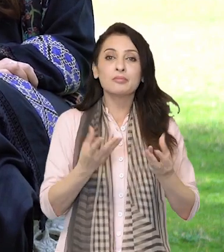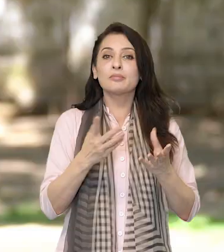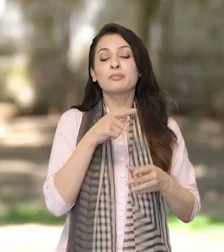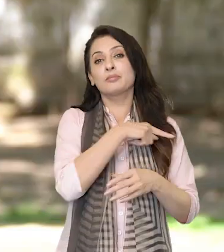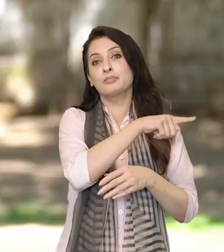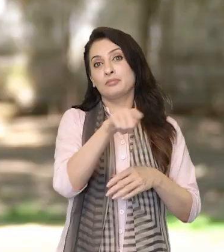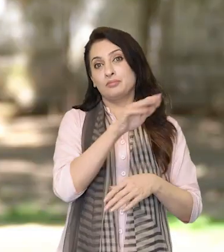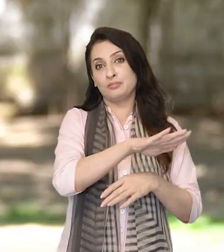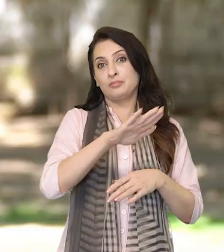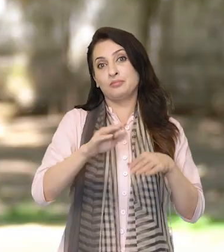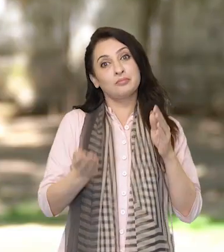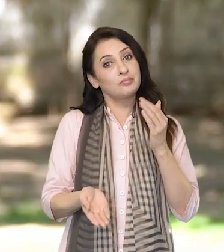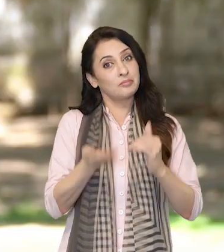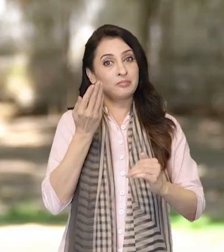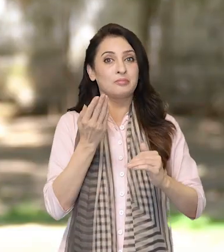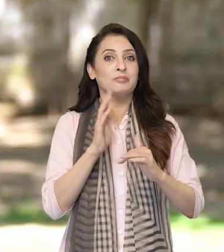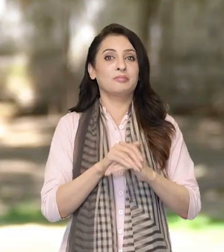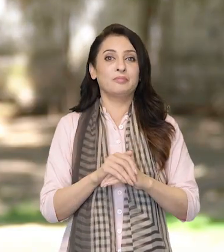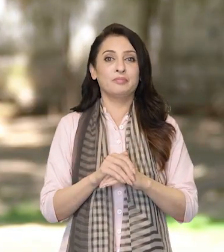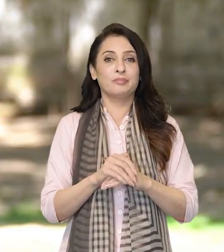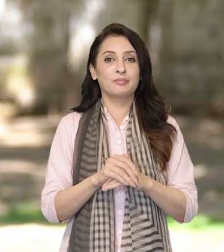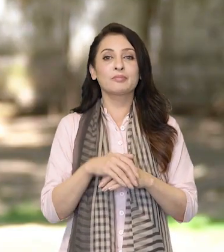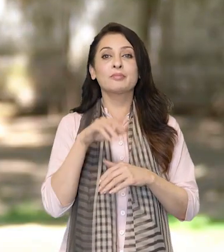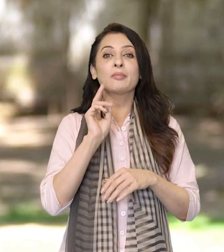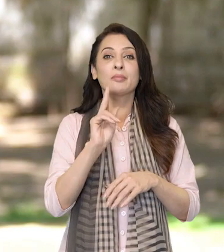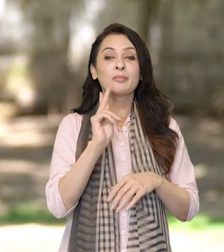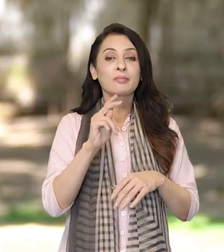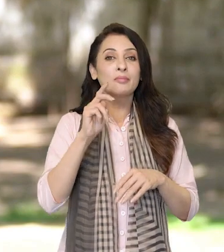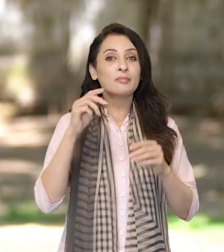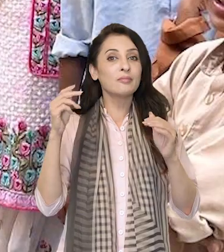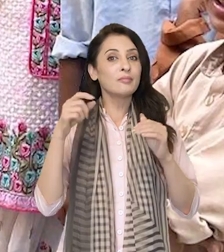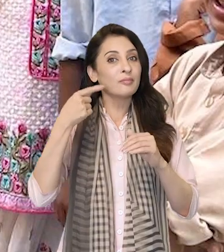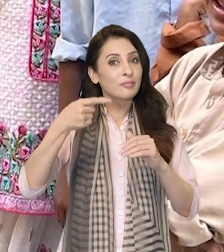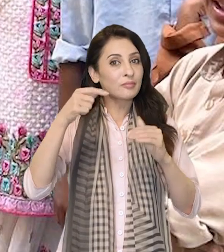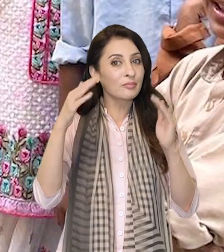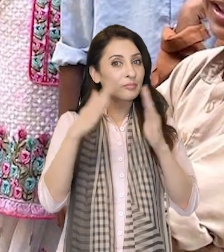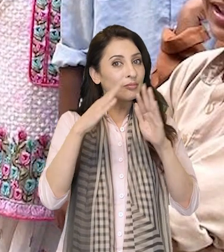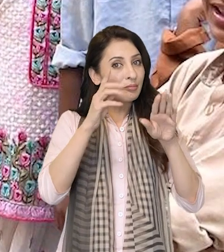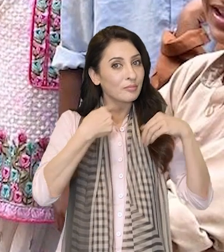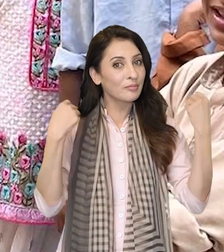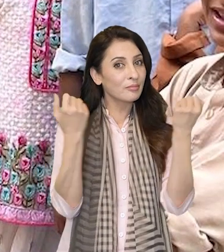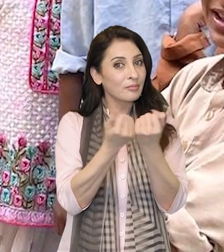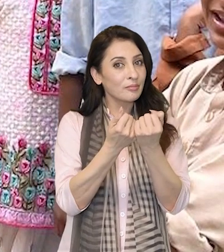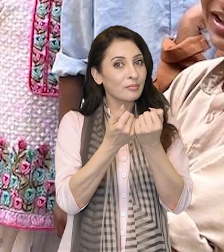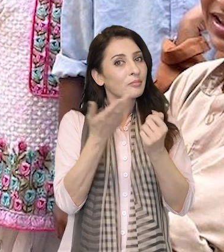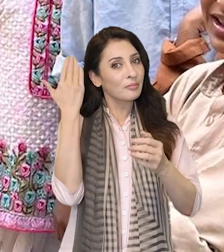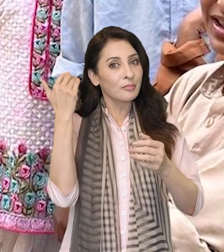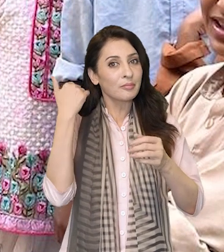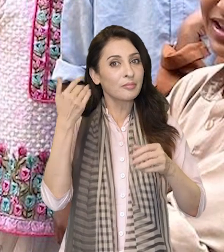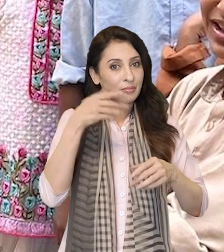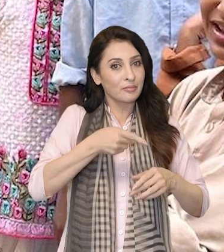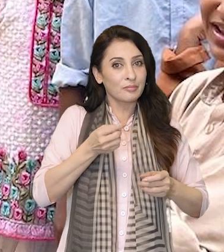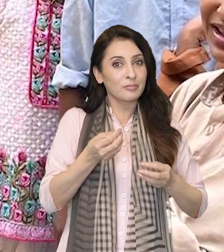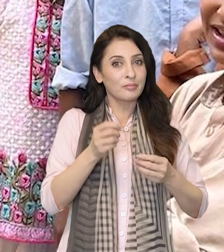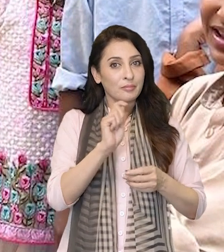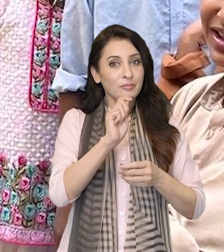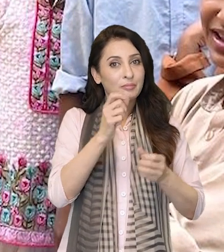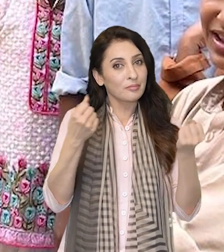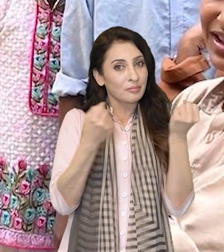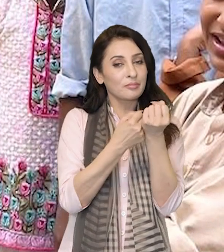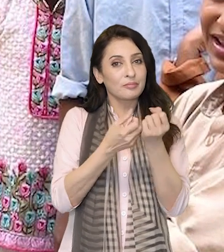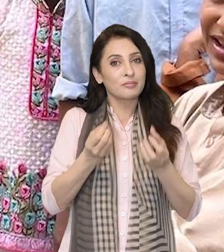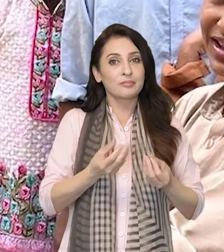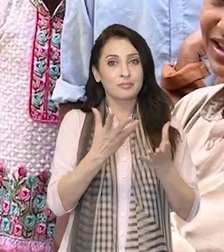हमने काम शुरू किया था तकरीबन 2 साल पहले। जैसे कफ़ालत घर एक यतीम खाना था जहाँ बच्चे कभी स्कूल नहीं गए थे, तो